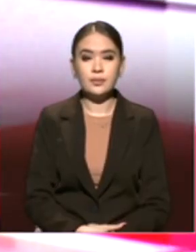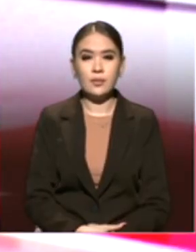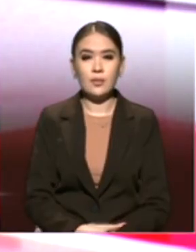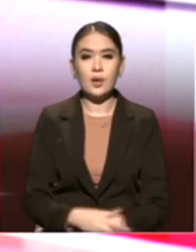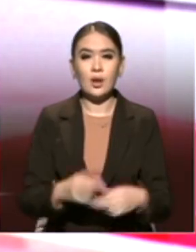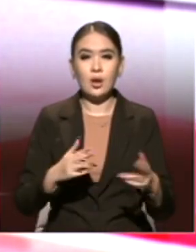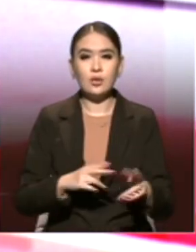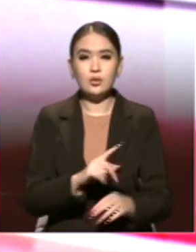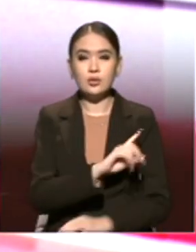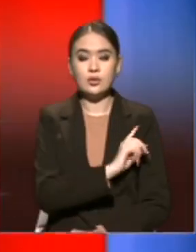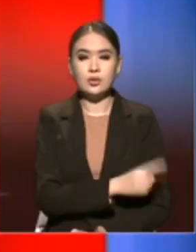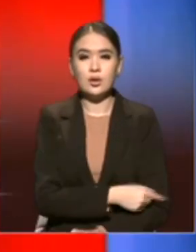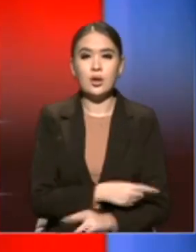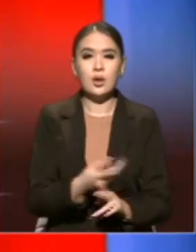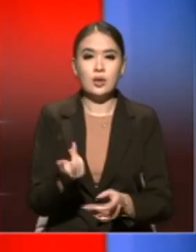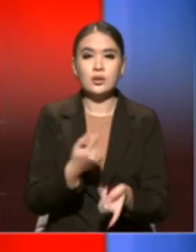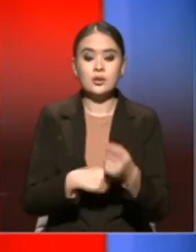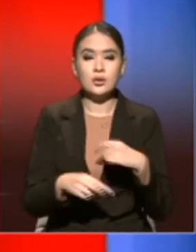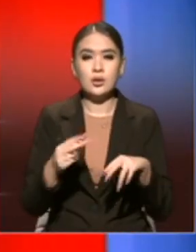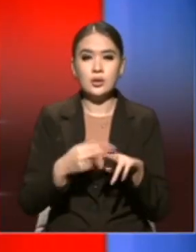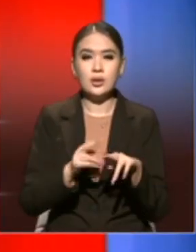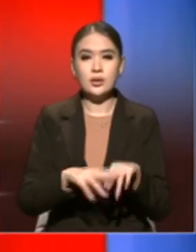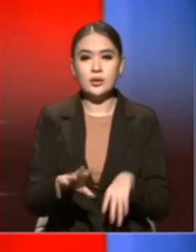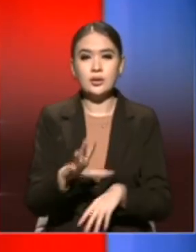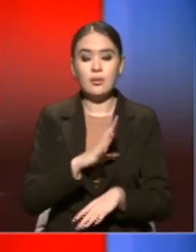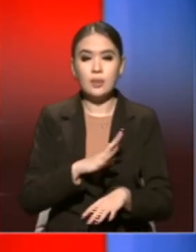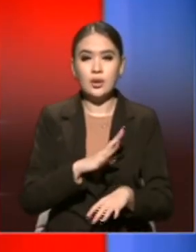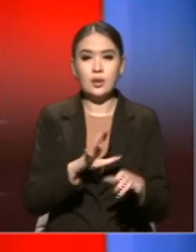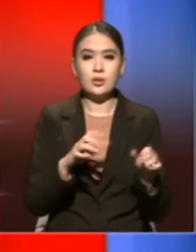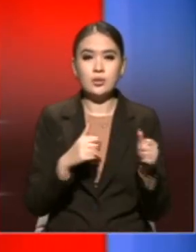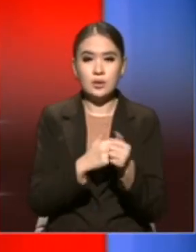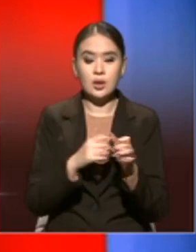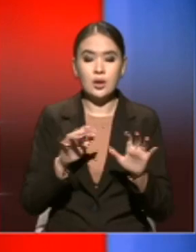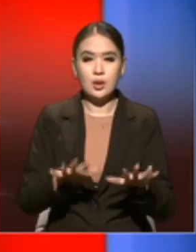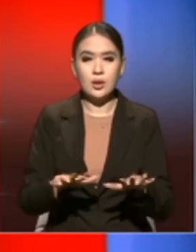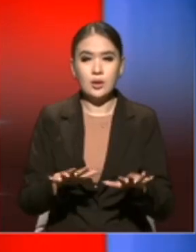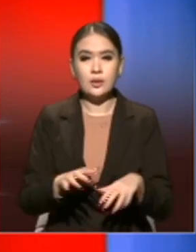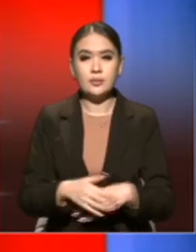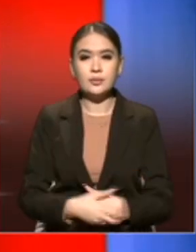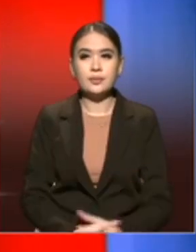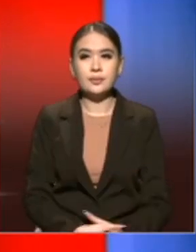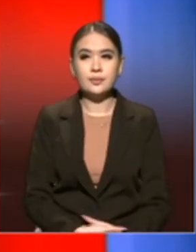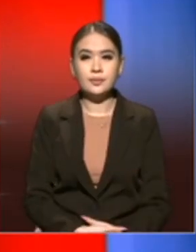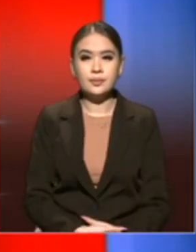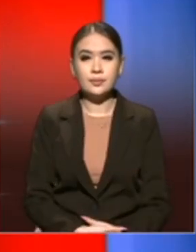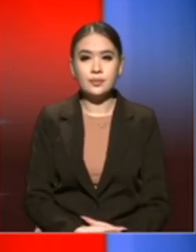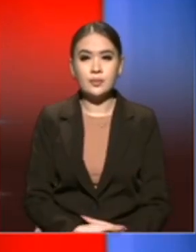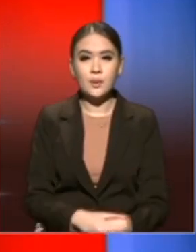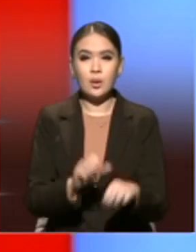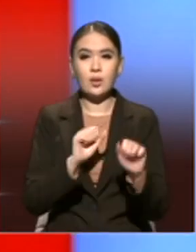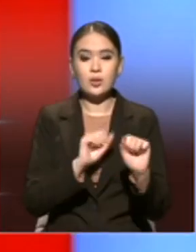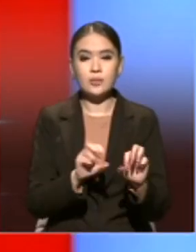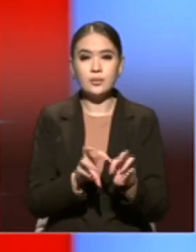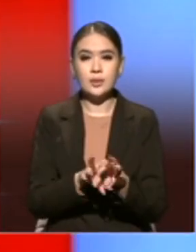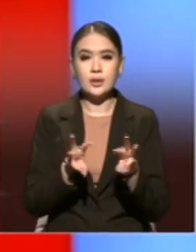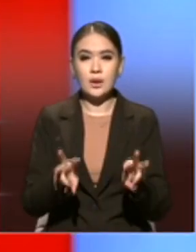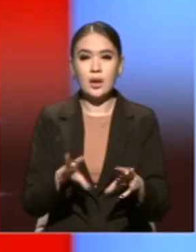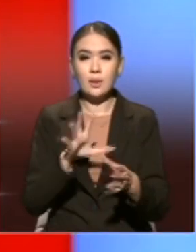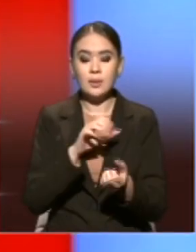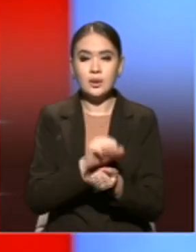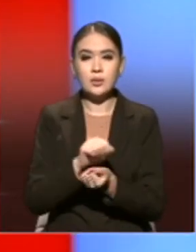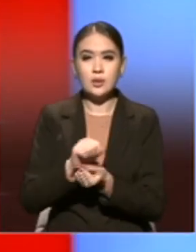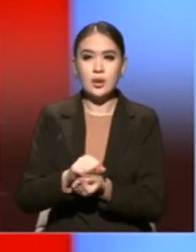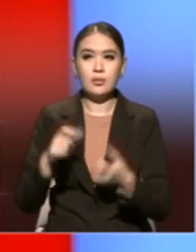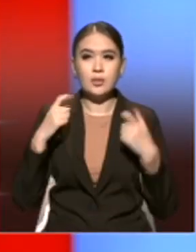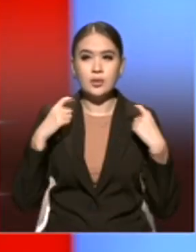Қарулы күштер бас штабы ұйымдастыру жұмылдыру жұмыстары департаменті бастығының орынбасары Фархат Айдарбаев мырза. Кеш жарық. Қорғаныс министрлігінің баспасөз хатшысы